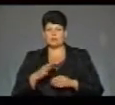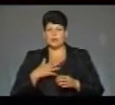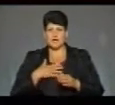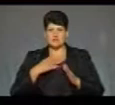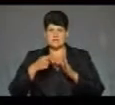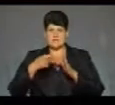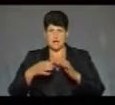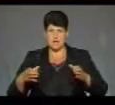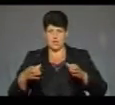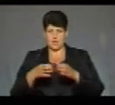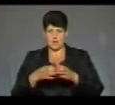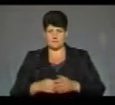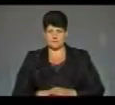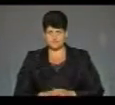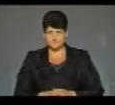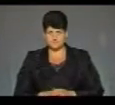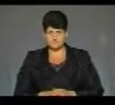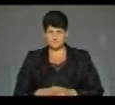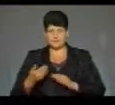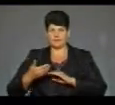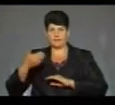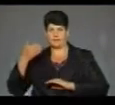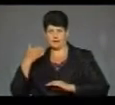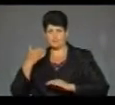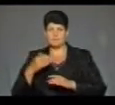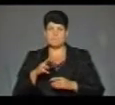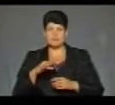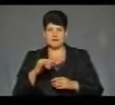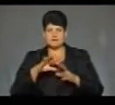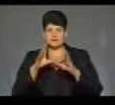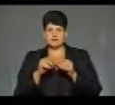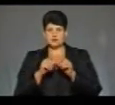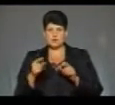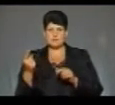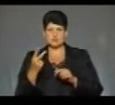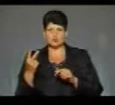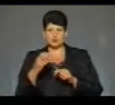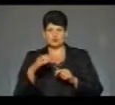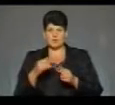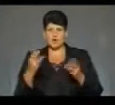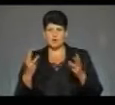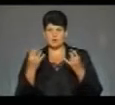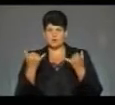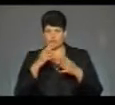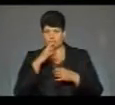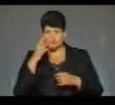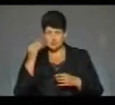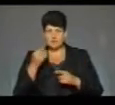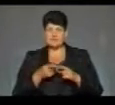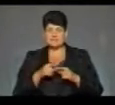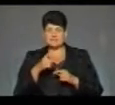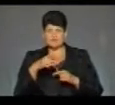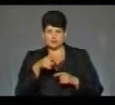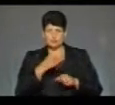група. За моєю спиною – Манаївська загальноосвітня школа 1-2 ступеня, яка горіла сьогодні вночі. У ці хвилини